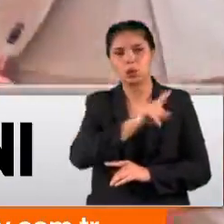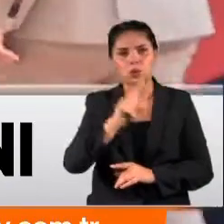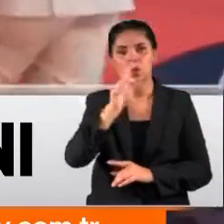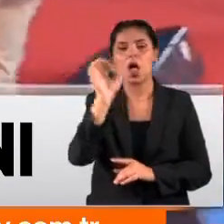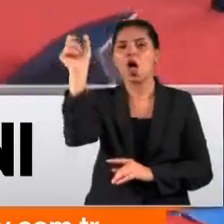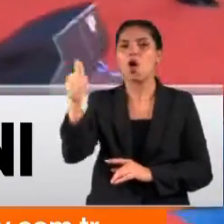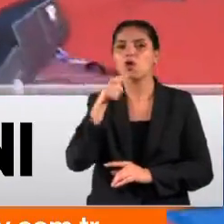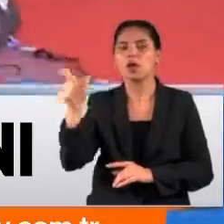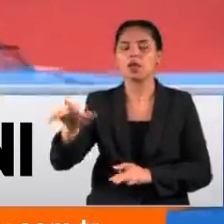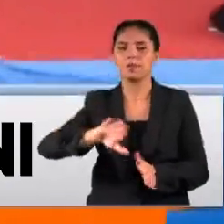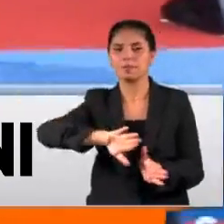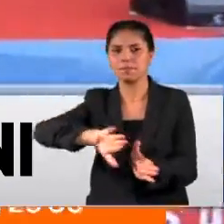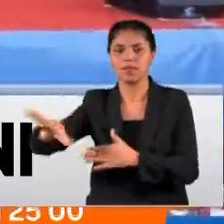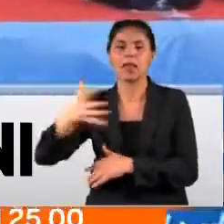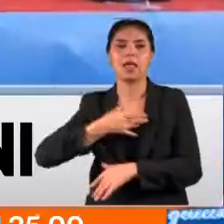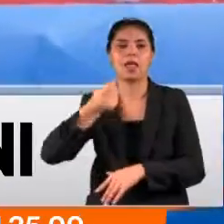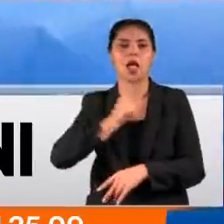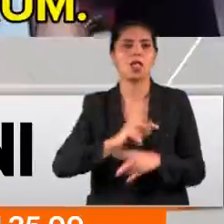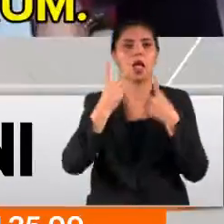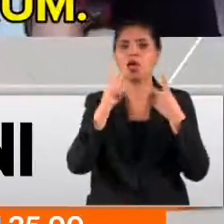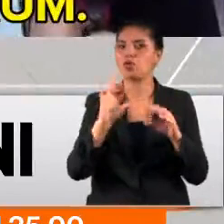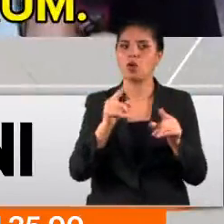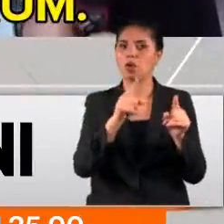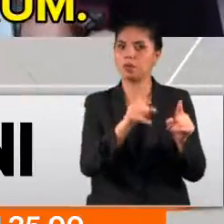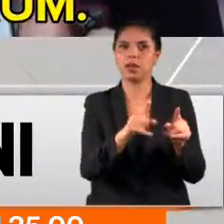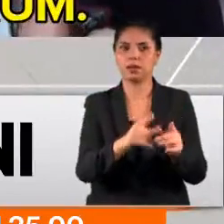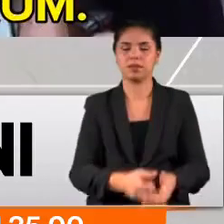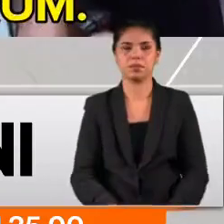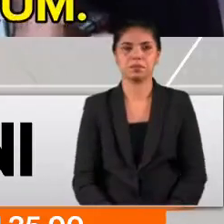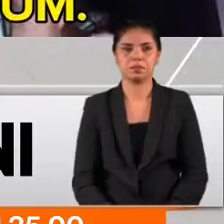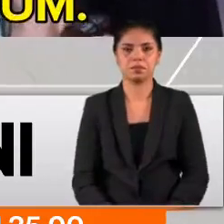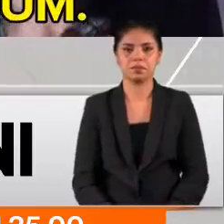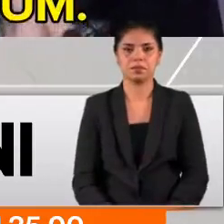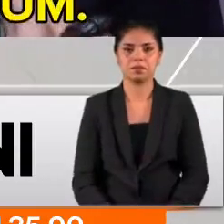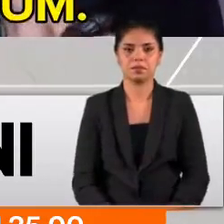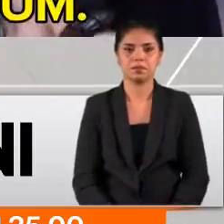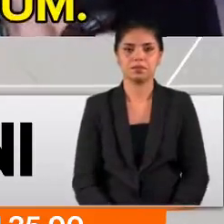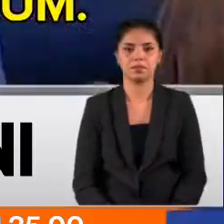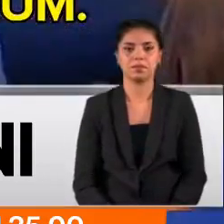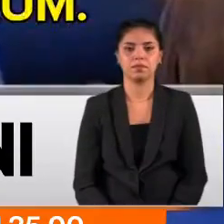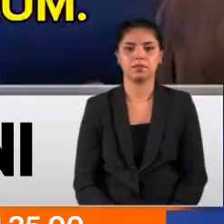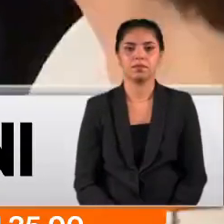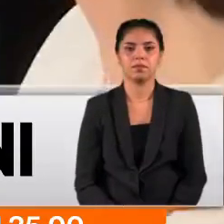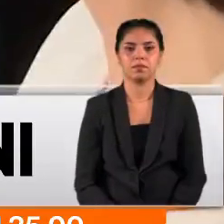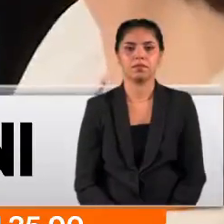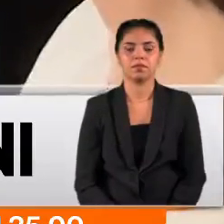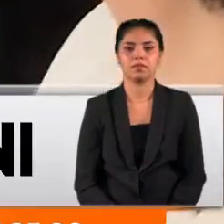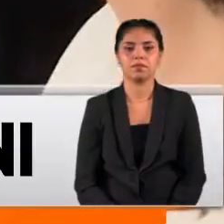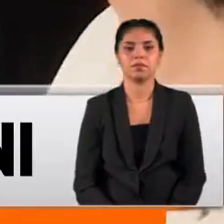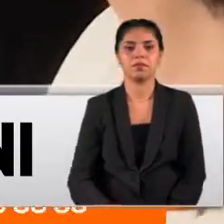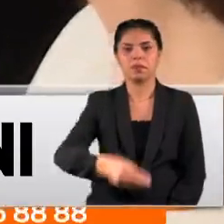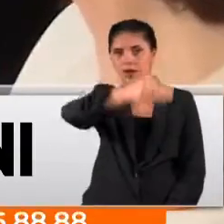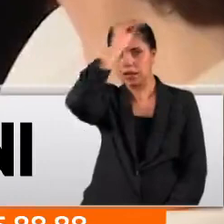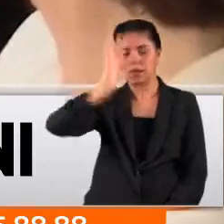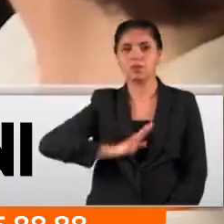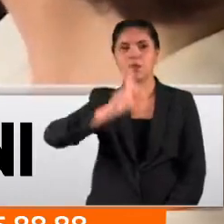Özel'i kenara itip kendisi adaylığını açıklayabilir. Ben hala gerekli olduğunu ittifakın söylüyorum. İmamoğlu